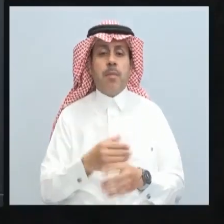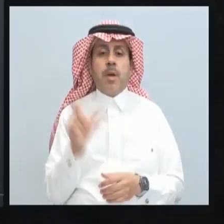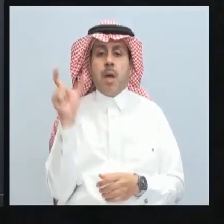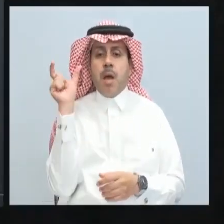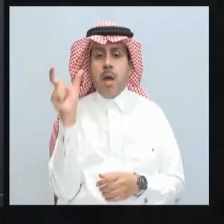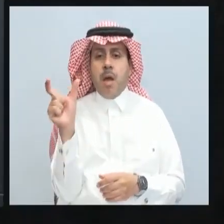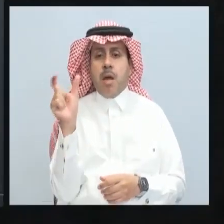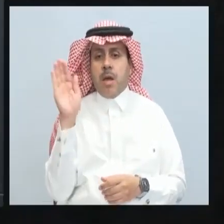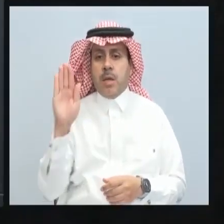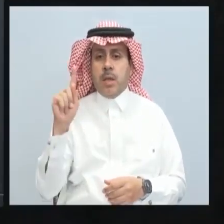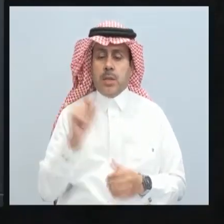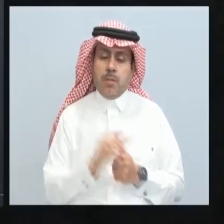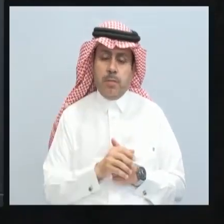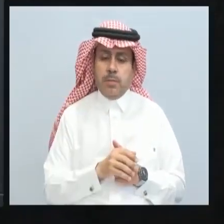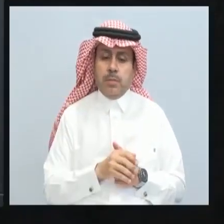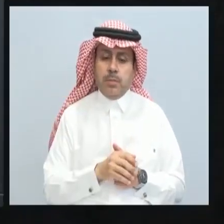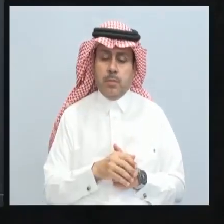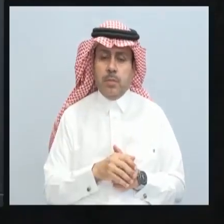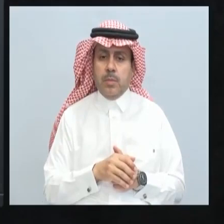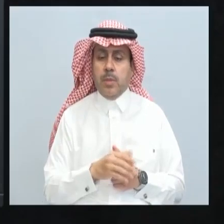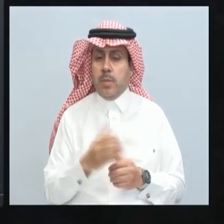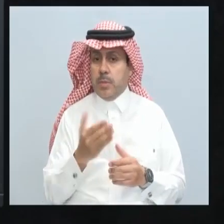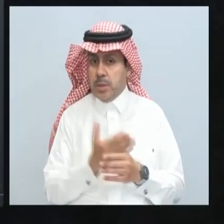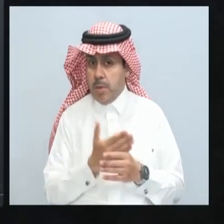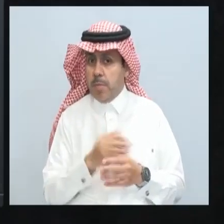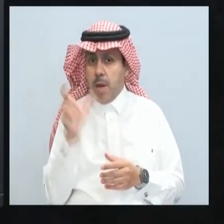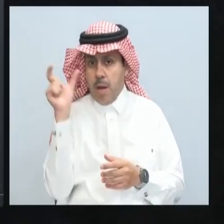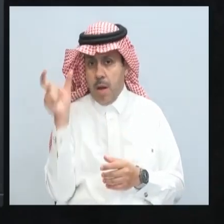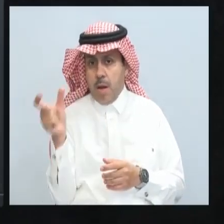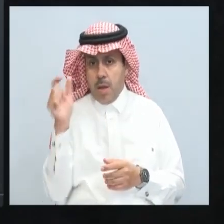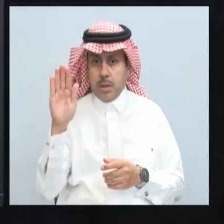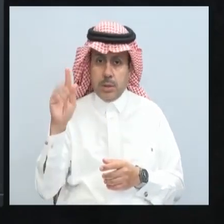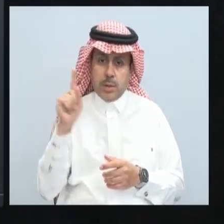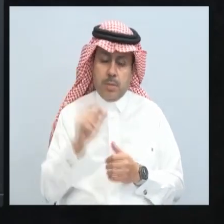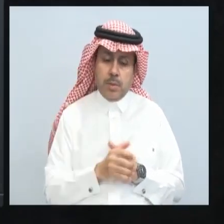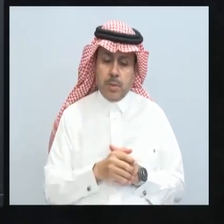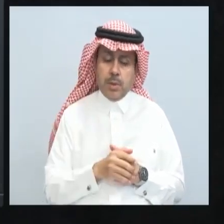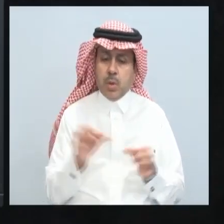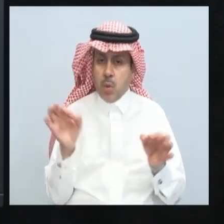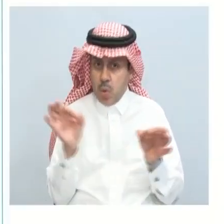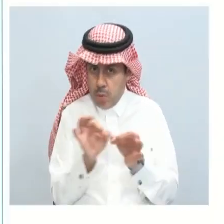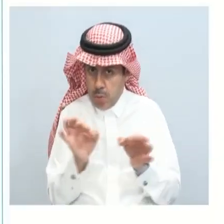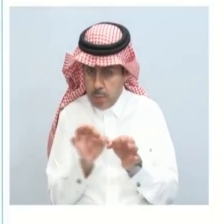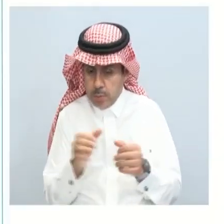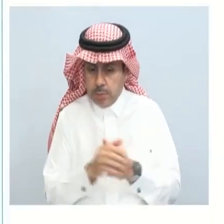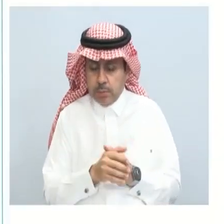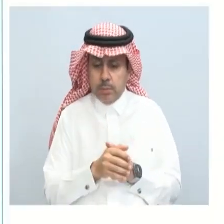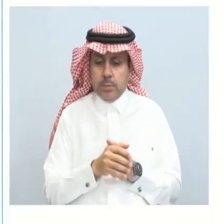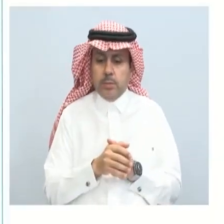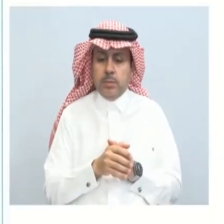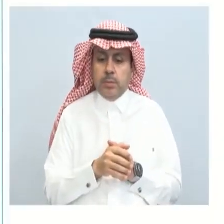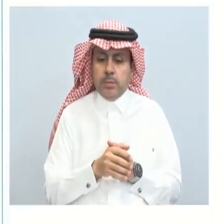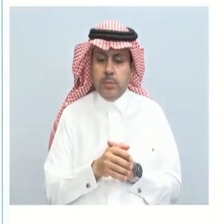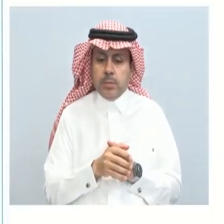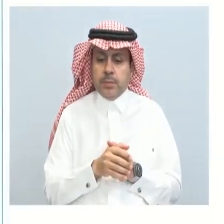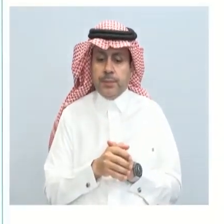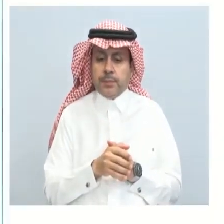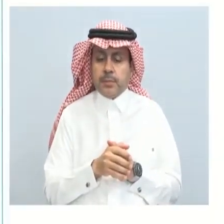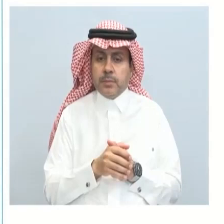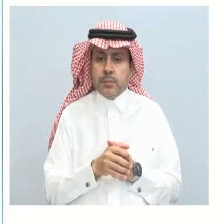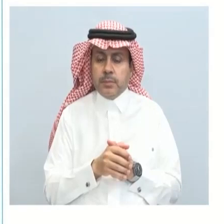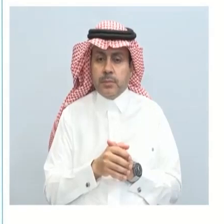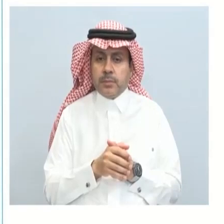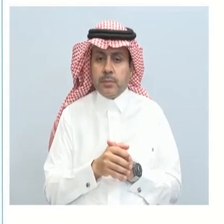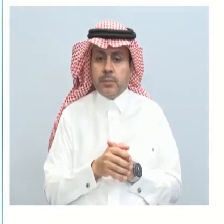تحرم لاجل نسبها لاجل قربها من هذا الرجل ناتي الى بيان